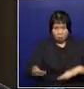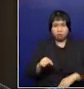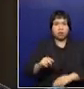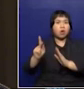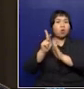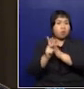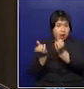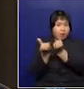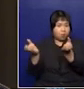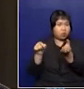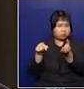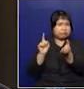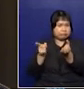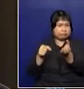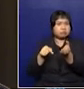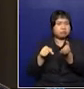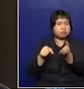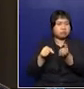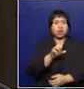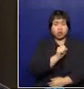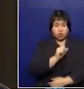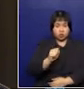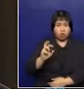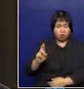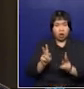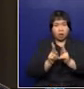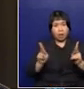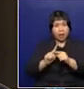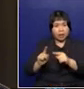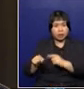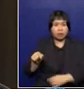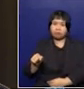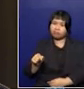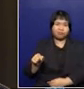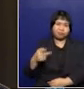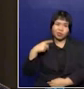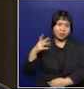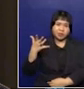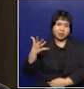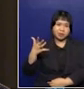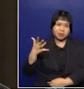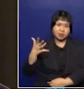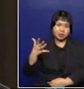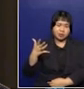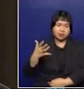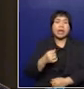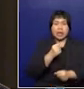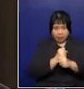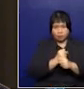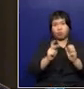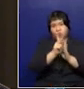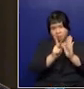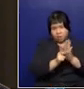ธรรมนูญนี้ยังอยู่ครับจะตั้งสสรตั้งกรรมการอะไรขึ้นมาไม่มีประโยชน์ท่านก็ต้องทำตามกฎหม